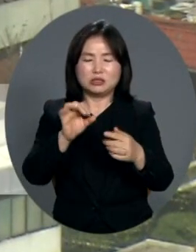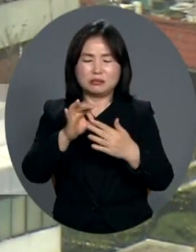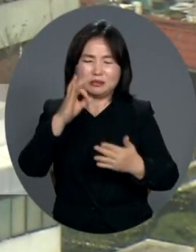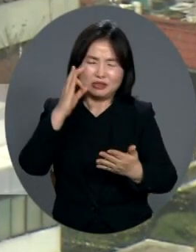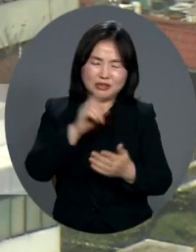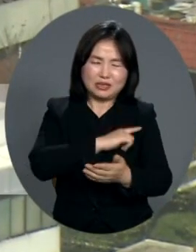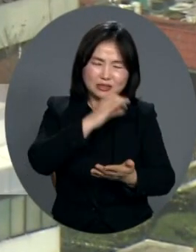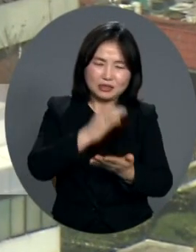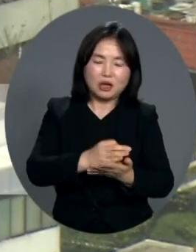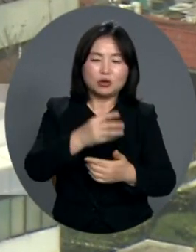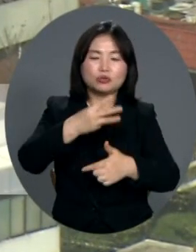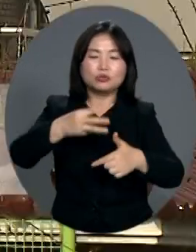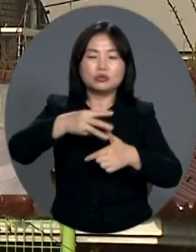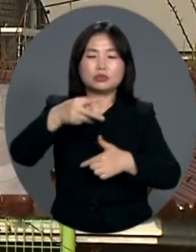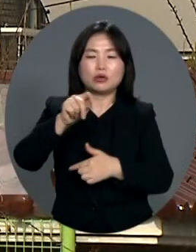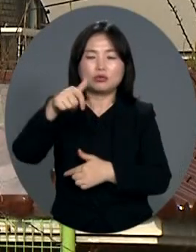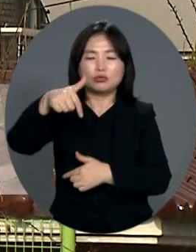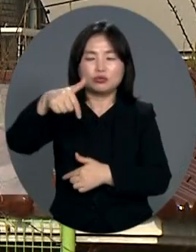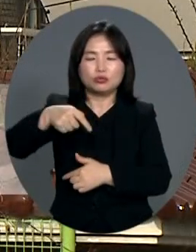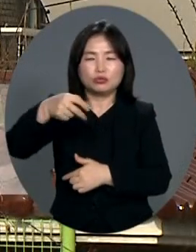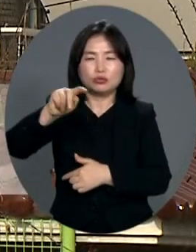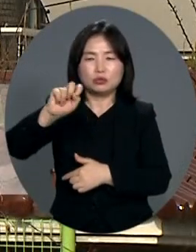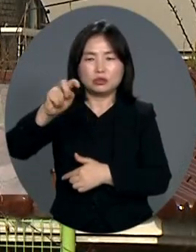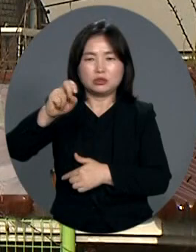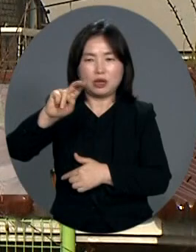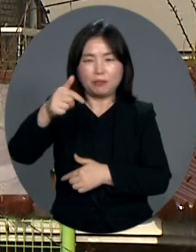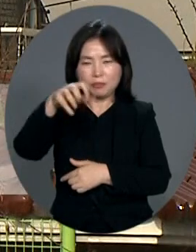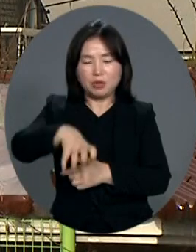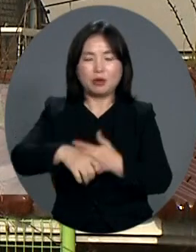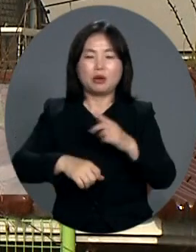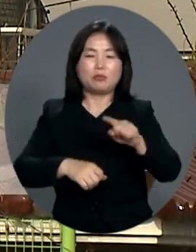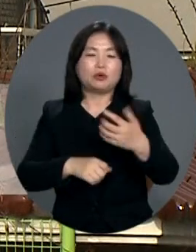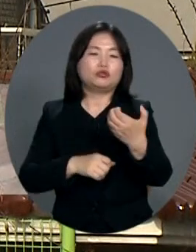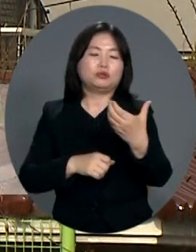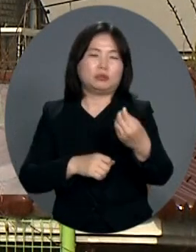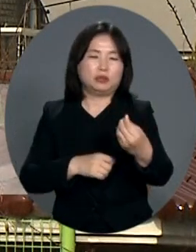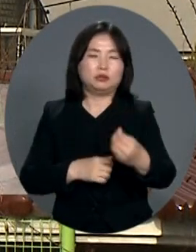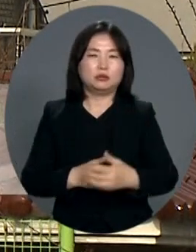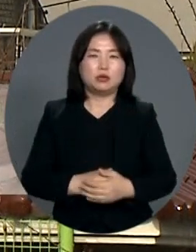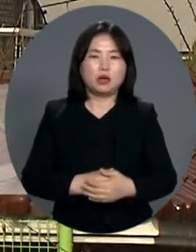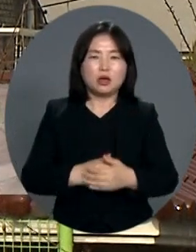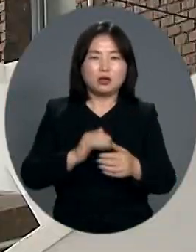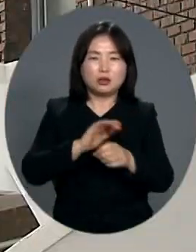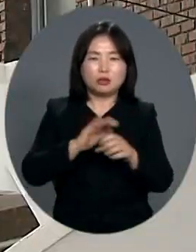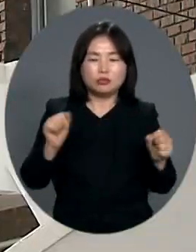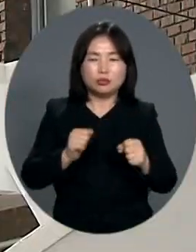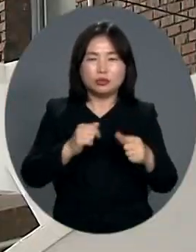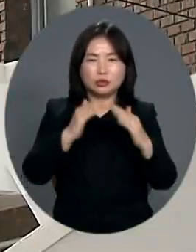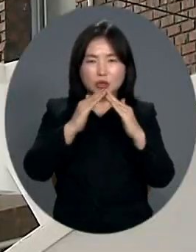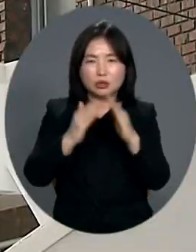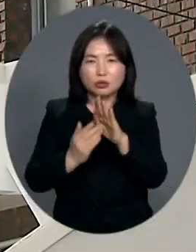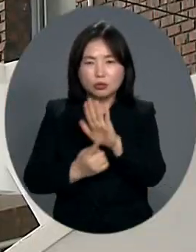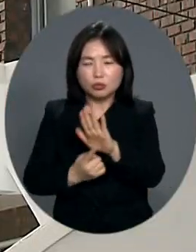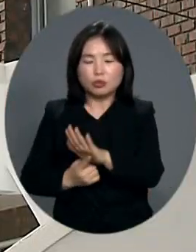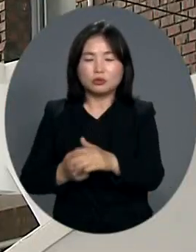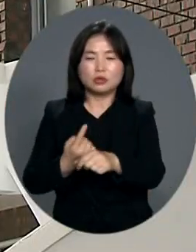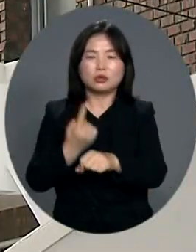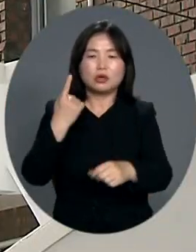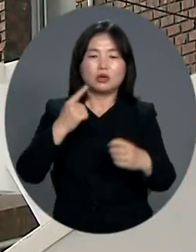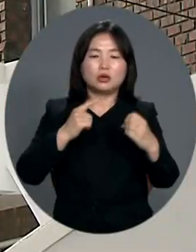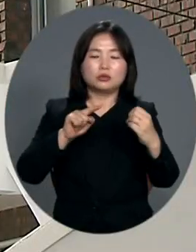최저가 주택은 군위군 삼국유사면에 있는 주택으로 190만 원이었습니다. 경북의 개별주택 공시가격은